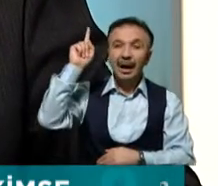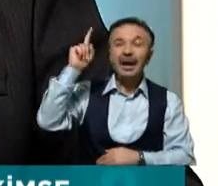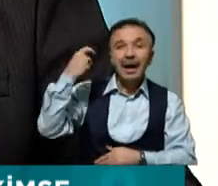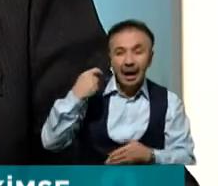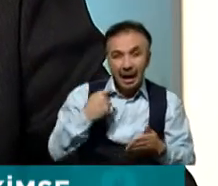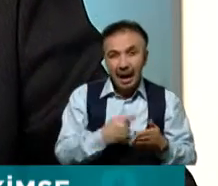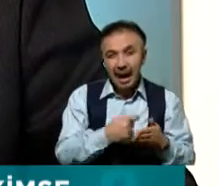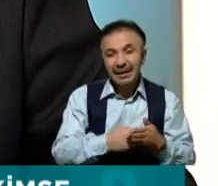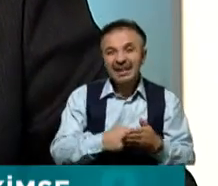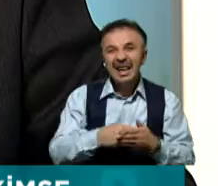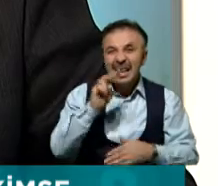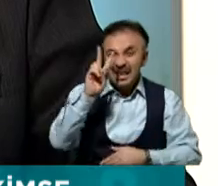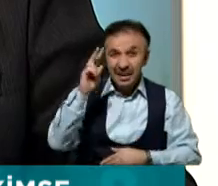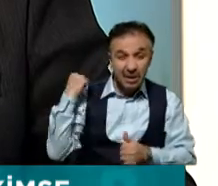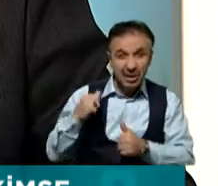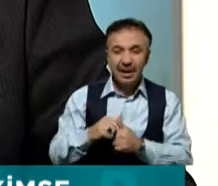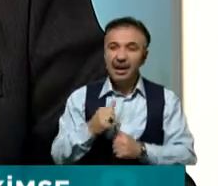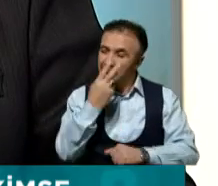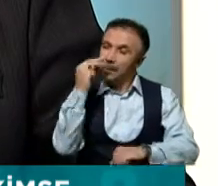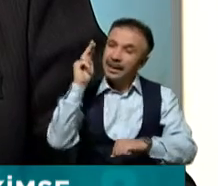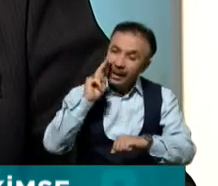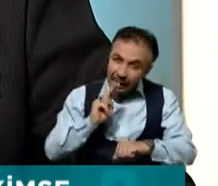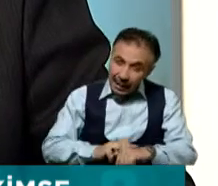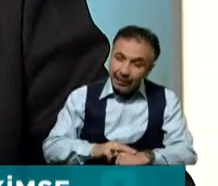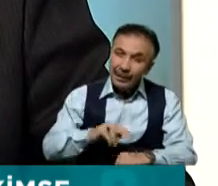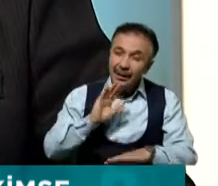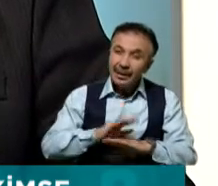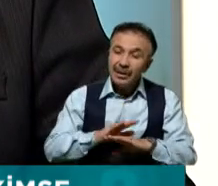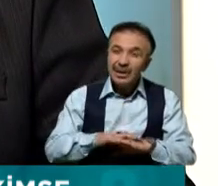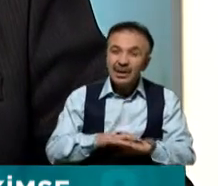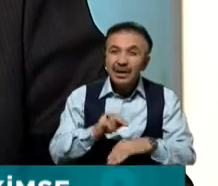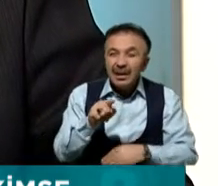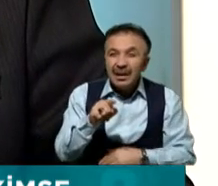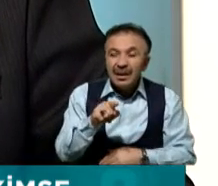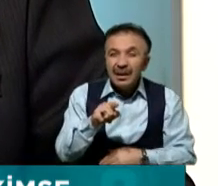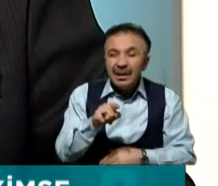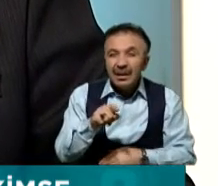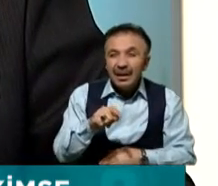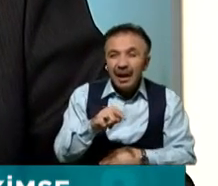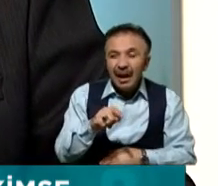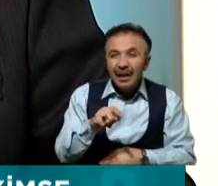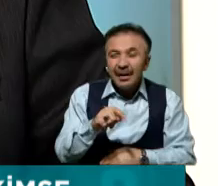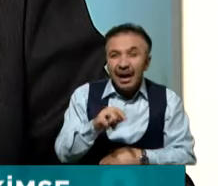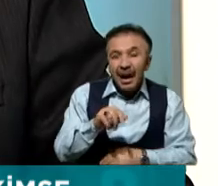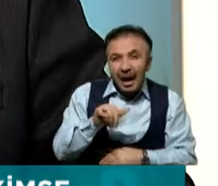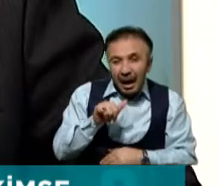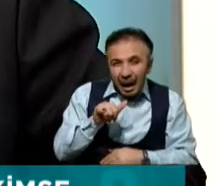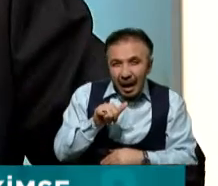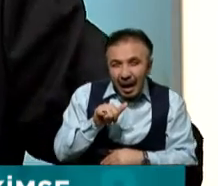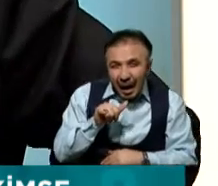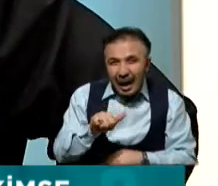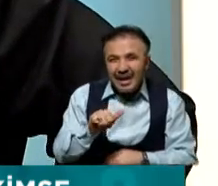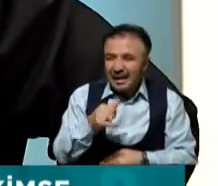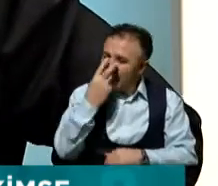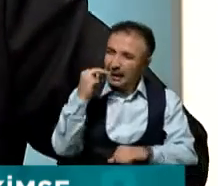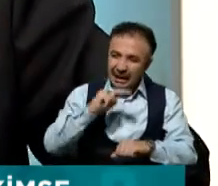2 tane yemin yaptığı için, burada her ne kadar aynı adamın suyunu, ekmeğini dese de, ayrı yemin lafızlarıyla söylediği